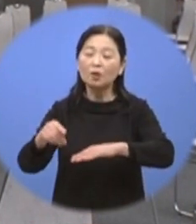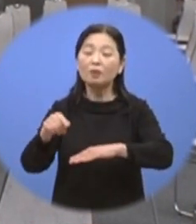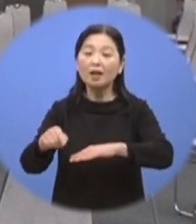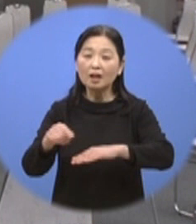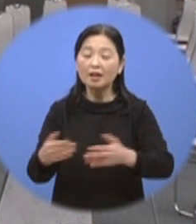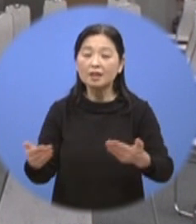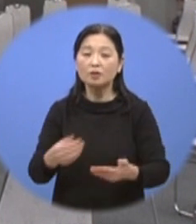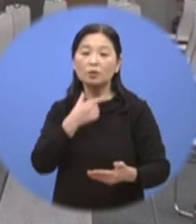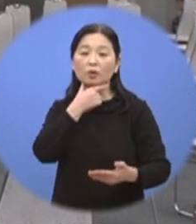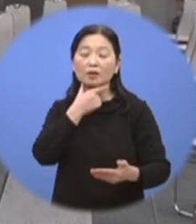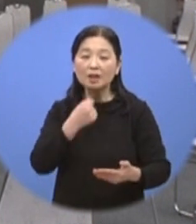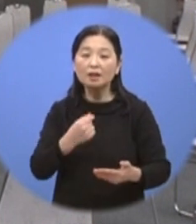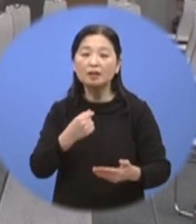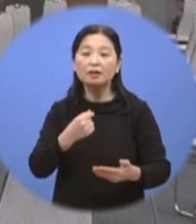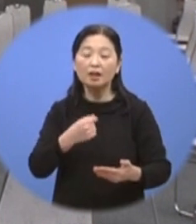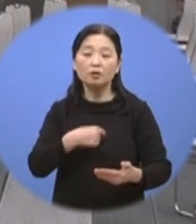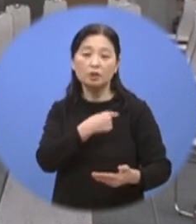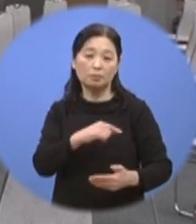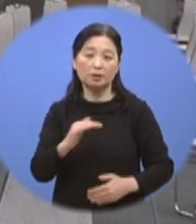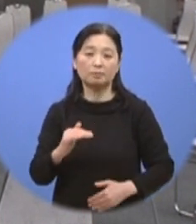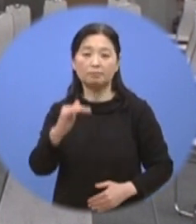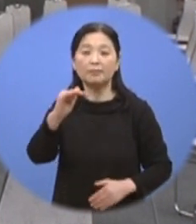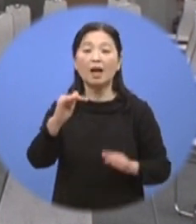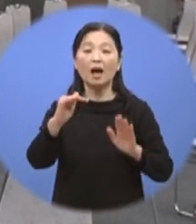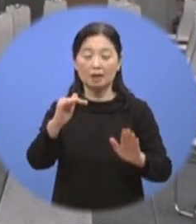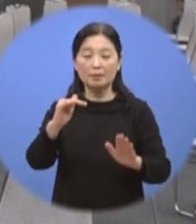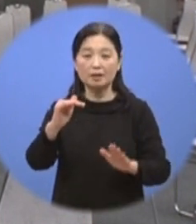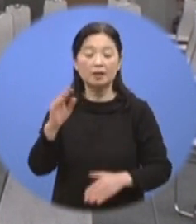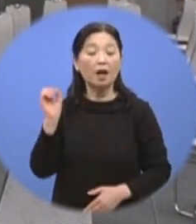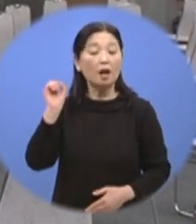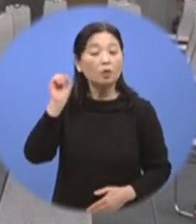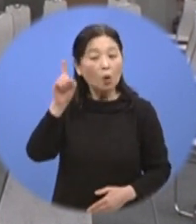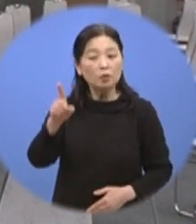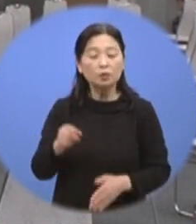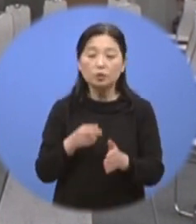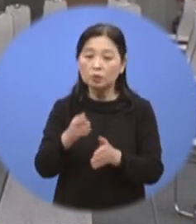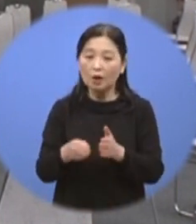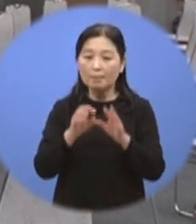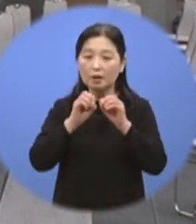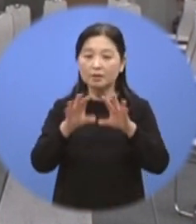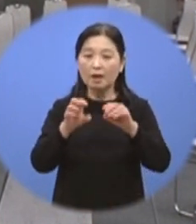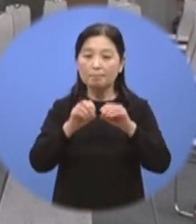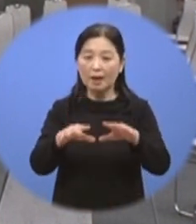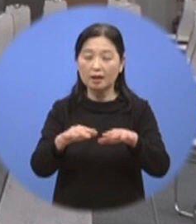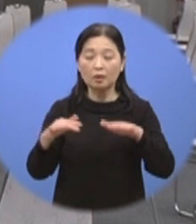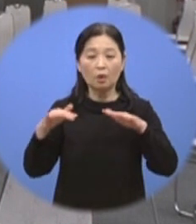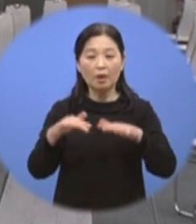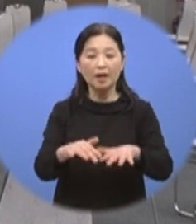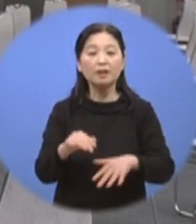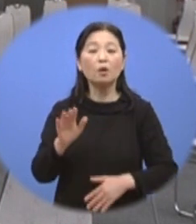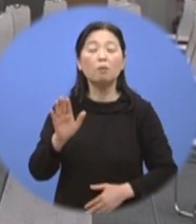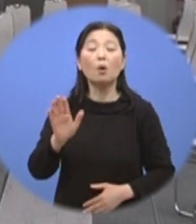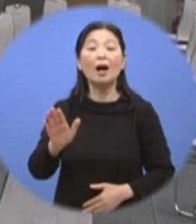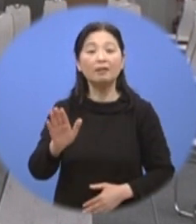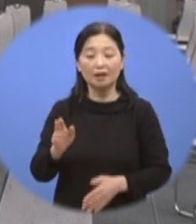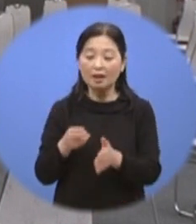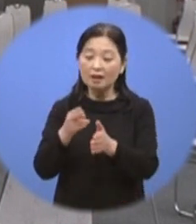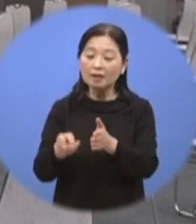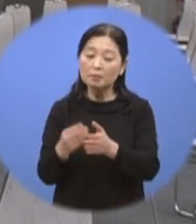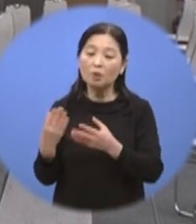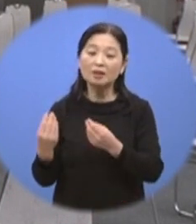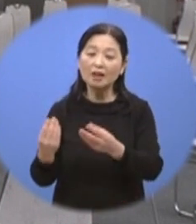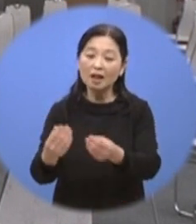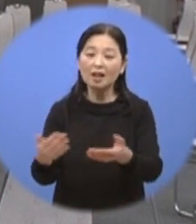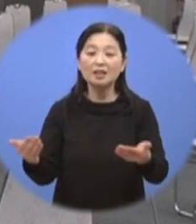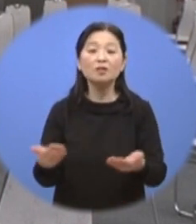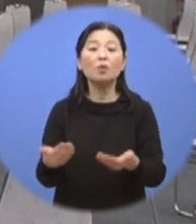ているなというふうに感じますし、GoTo トラベルキャンペーンの影響もあって、旅をしながらですね、その先で仕事を